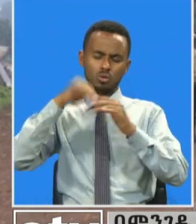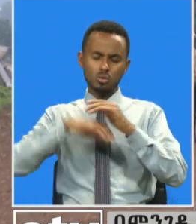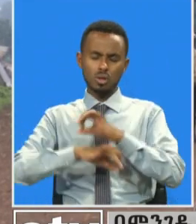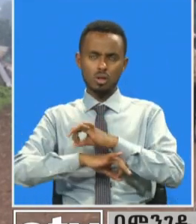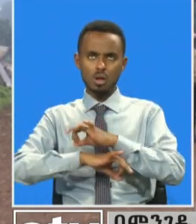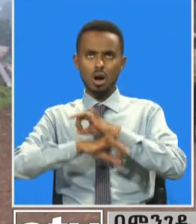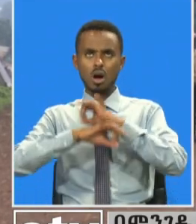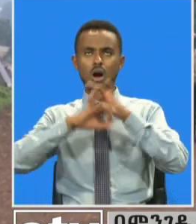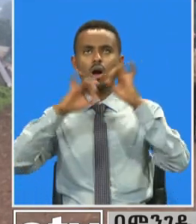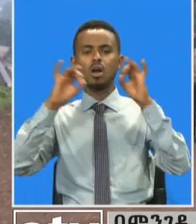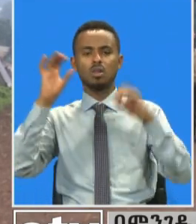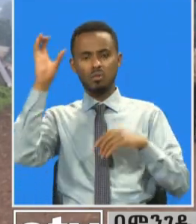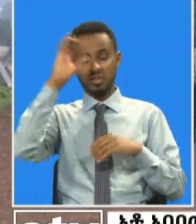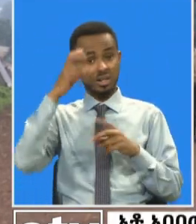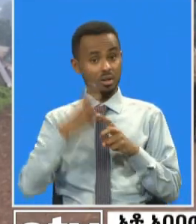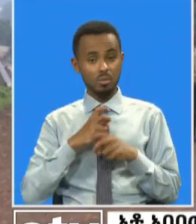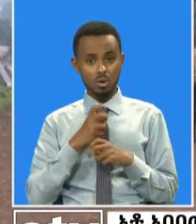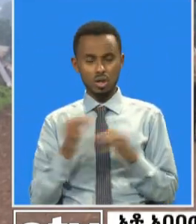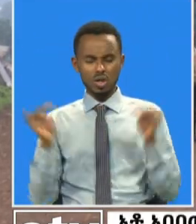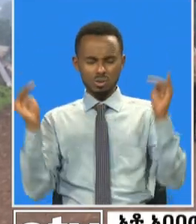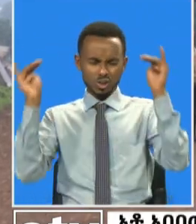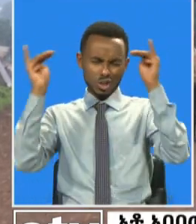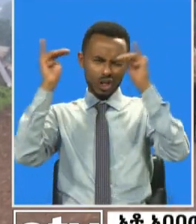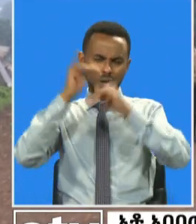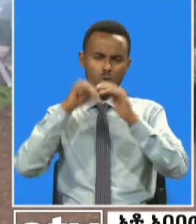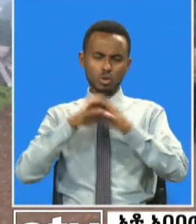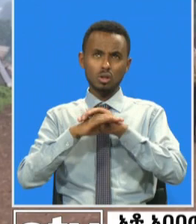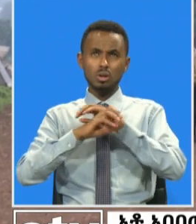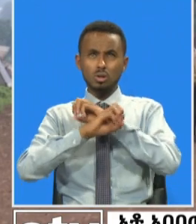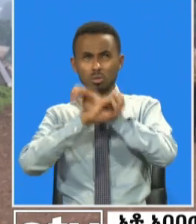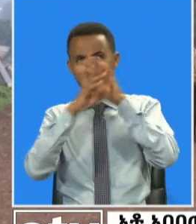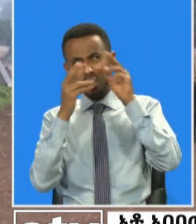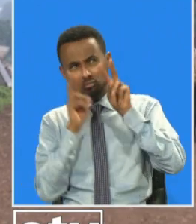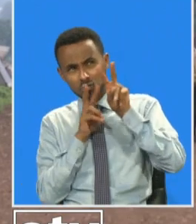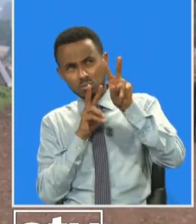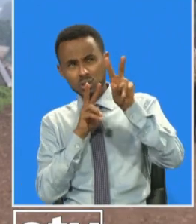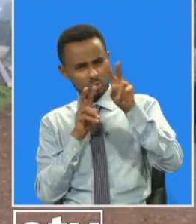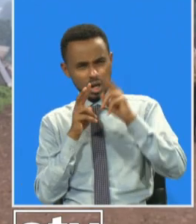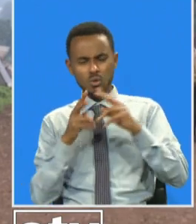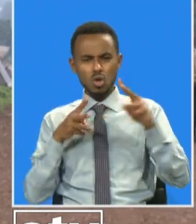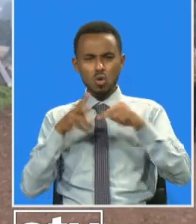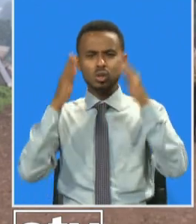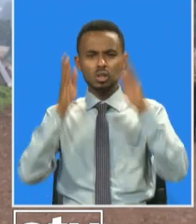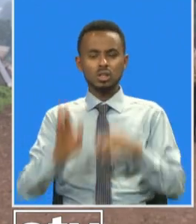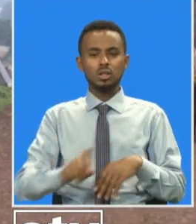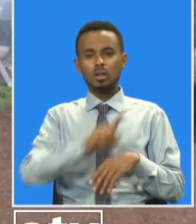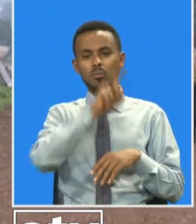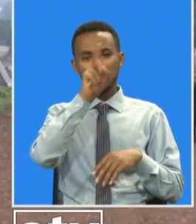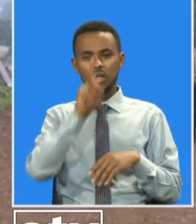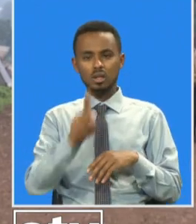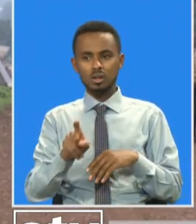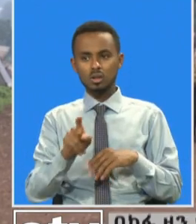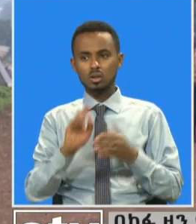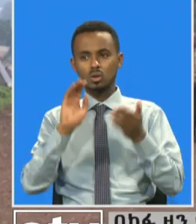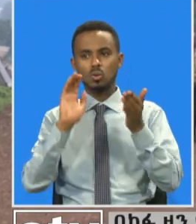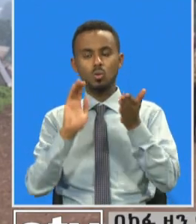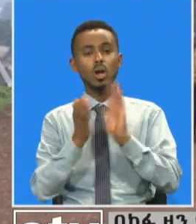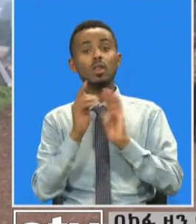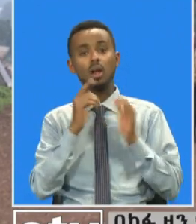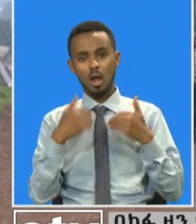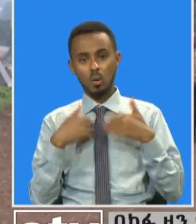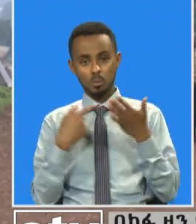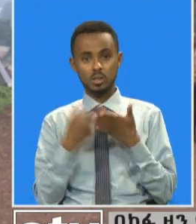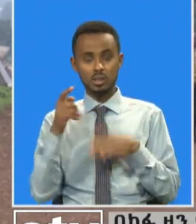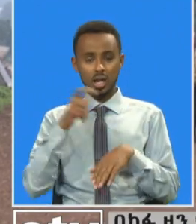በጣም ከባድ ነው። በጨለማ ውስጥ ሆነህ ብርሃንን መመልከት እጅግ ቁርጠኝነትን የሚጠይቅ ሁኔታ ነው ያለው። በዚህ